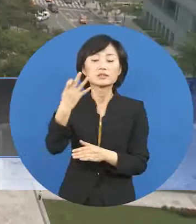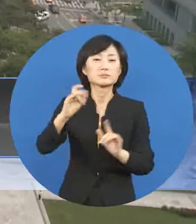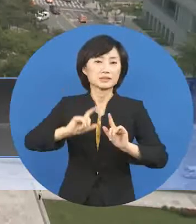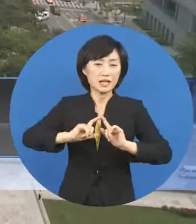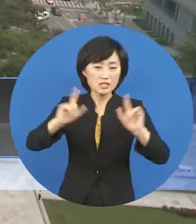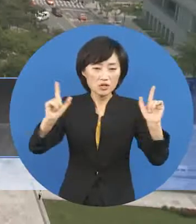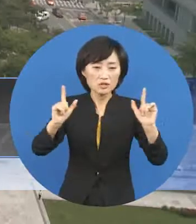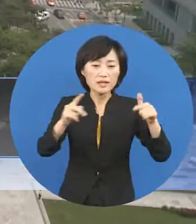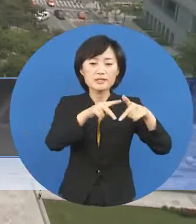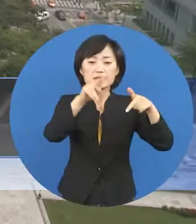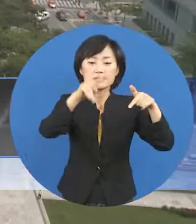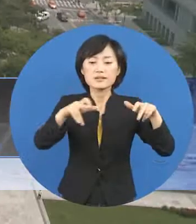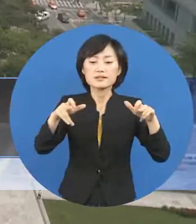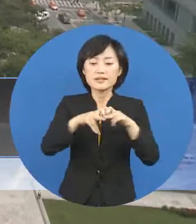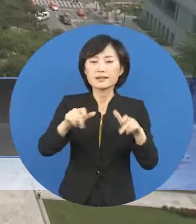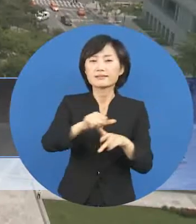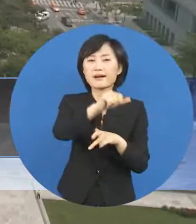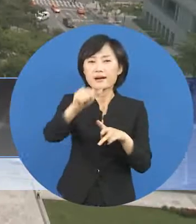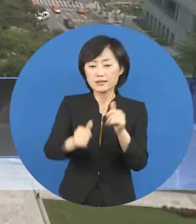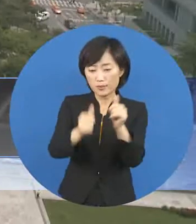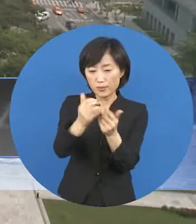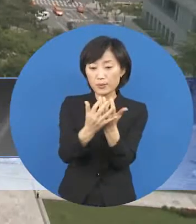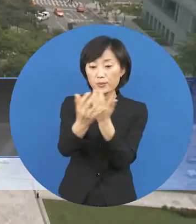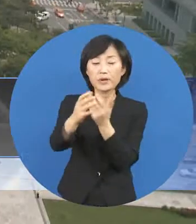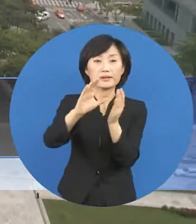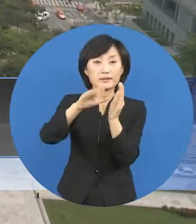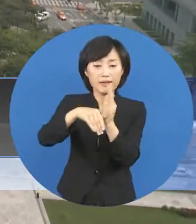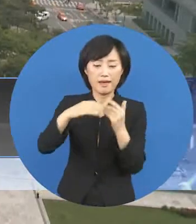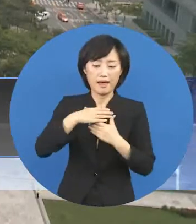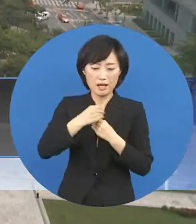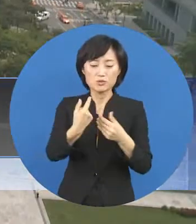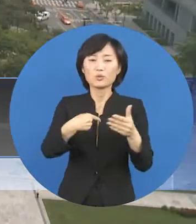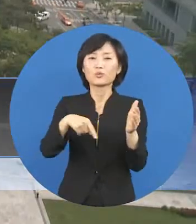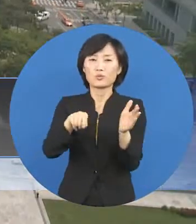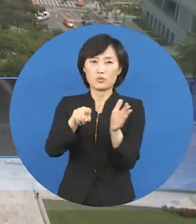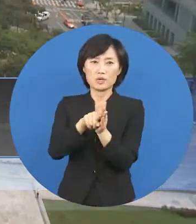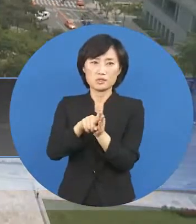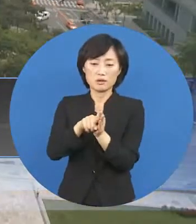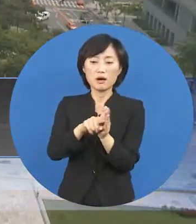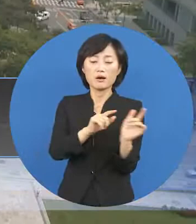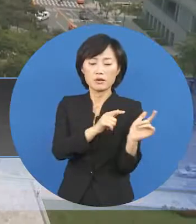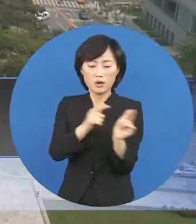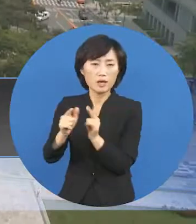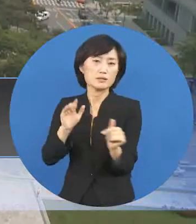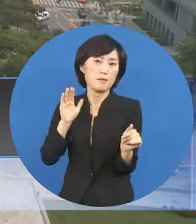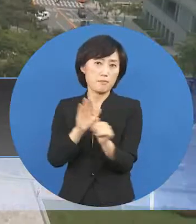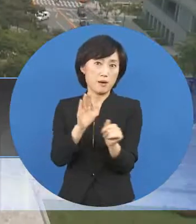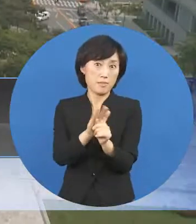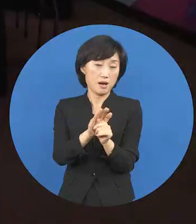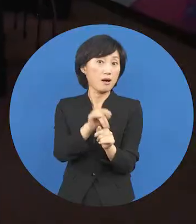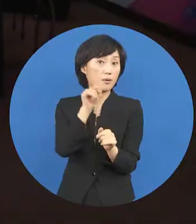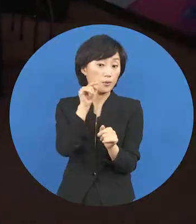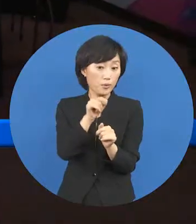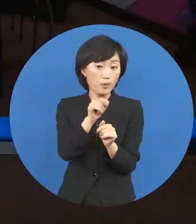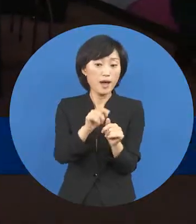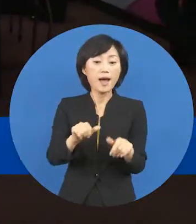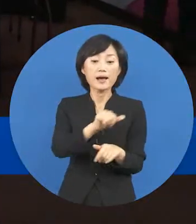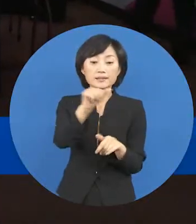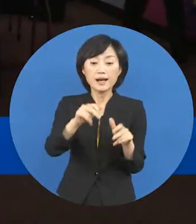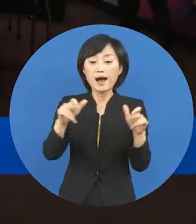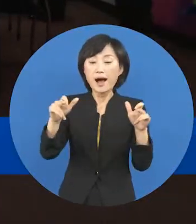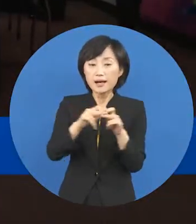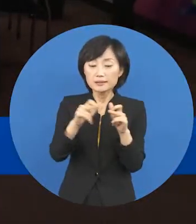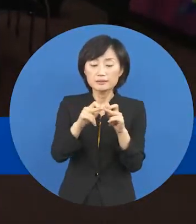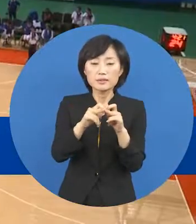소방방재청은 2014 인천 장애인 아시아 경기대회의 안전한 진행을 위해 소방안전대책을 지원하고 있습니다.